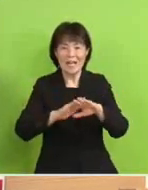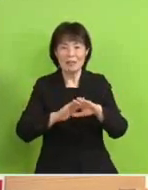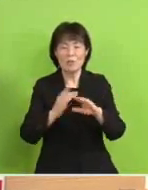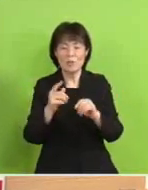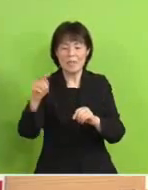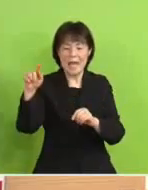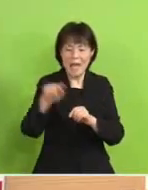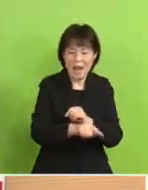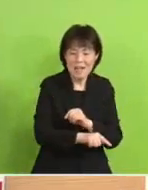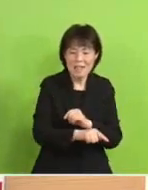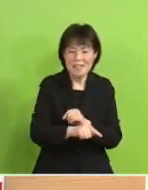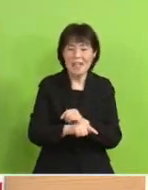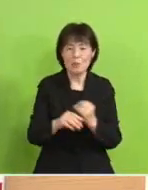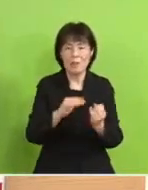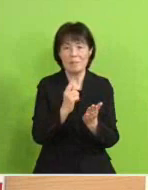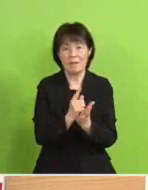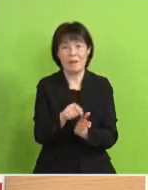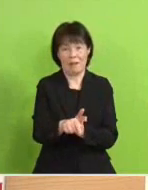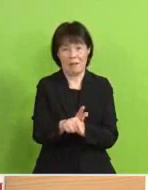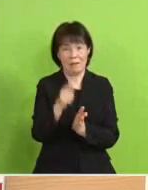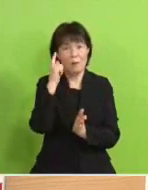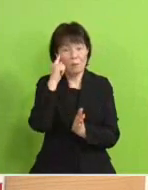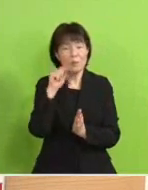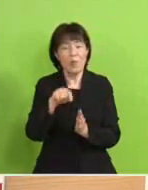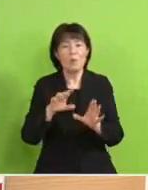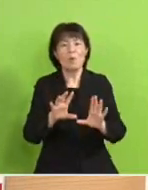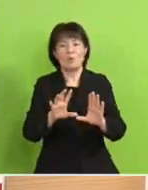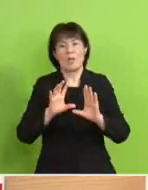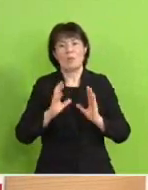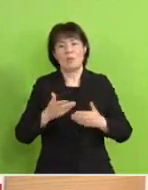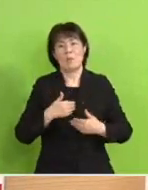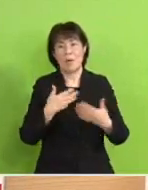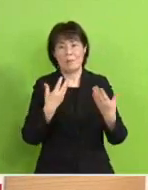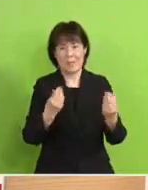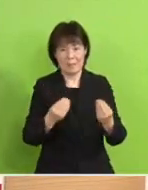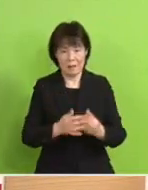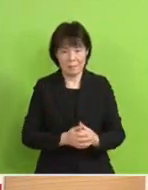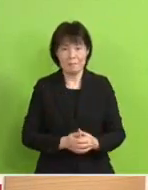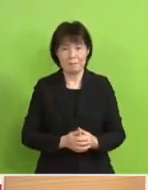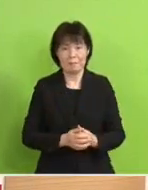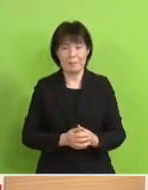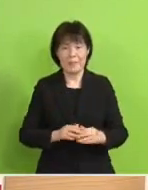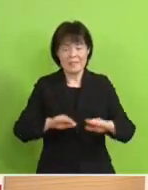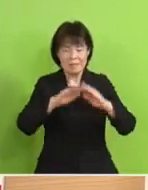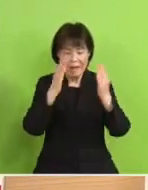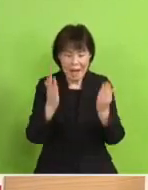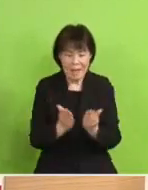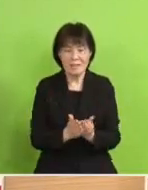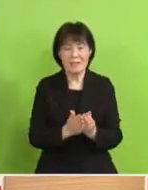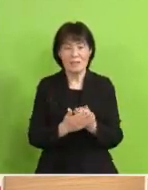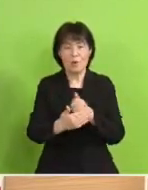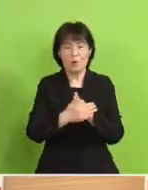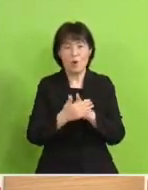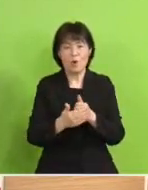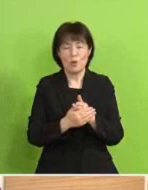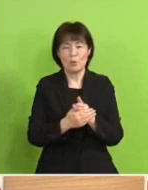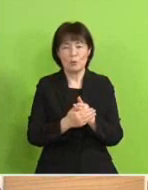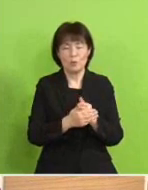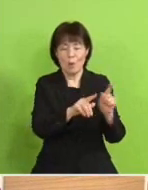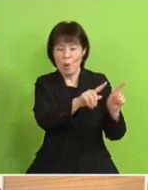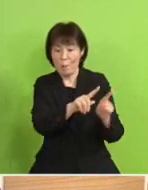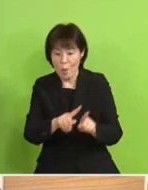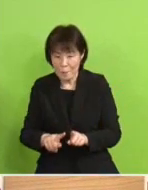。そうしたことも受け止めていただきましたので、まさに全員の協力のもとに厳粛